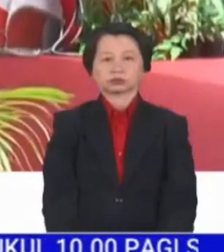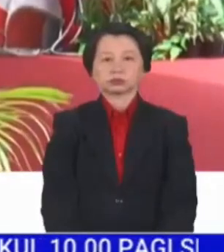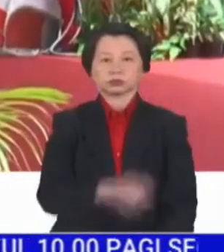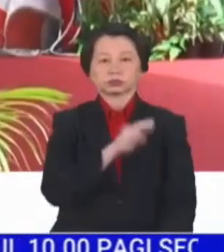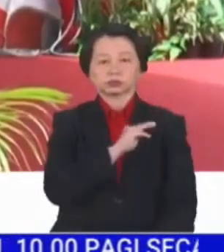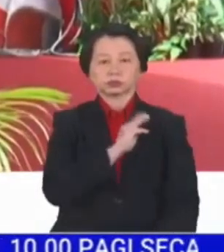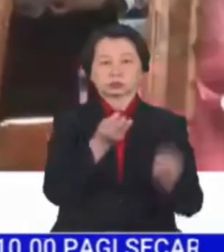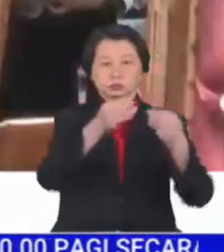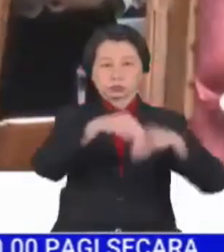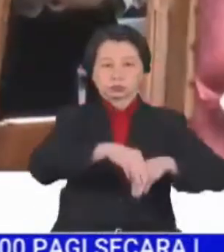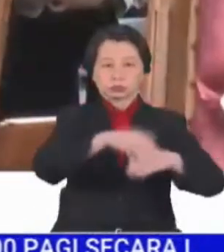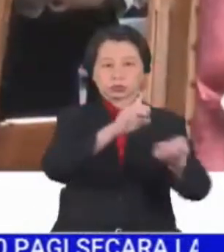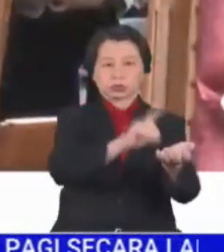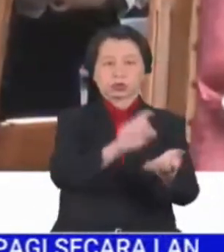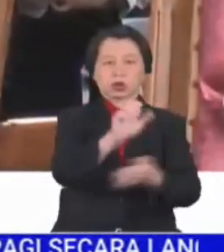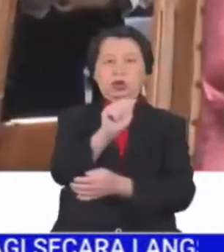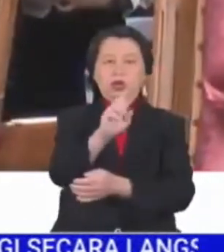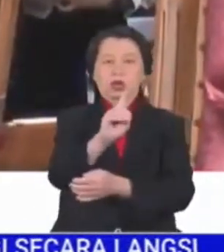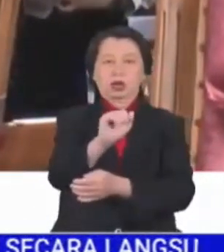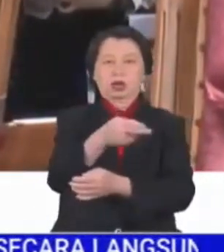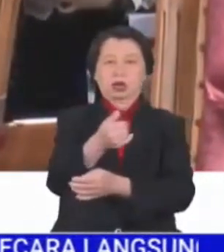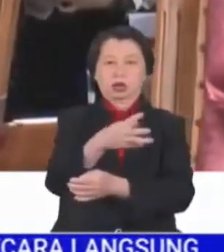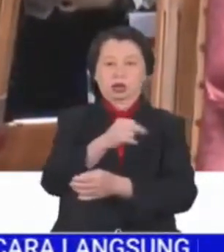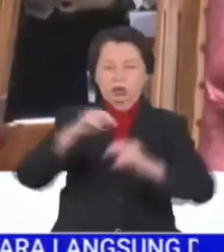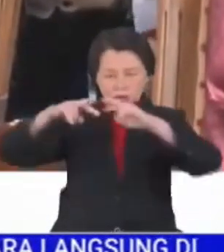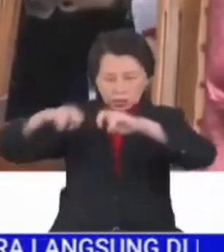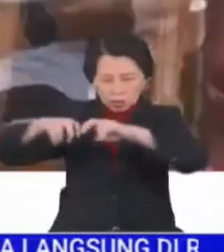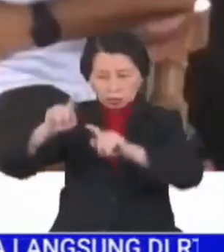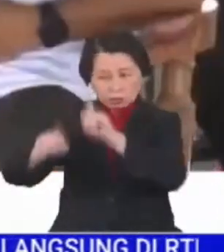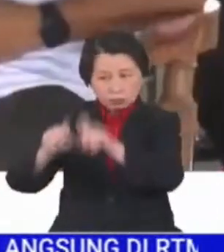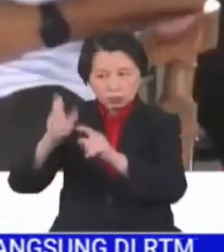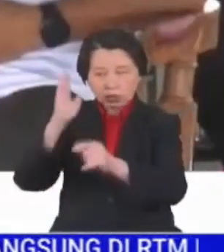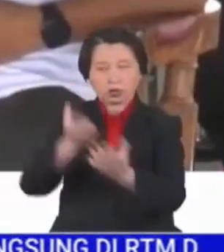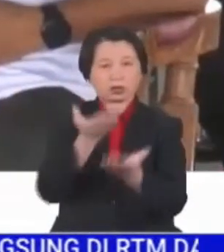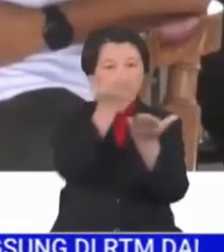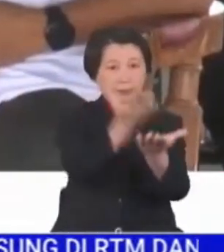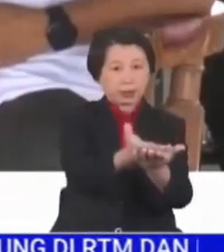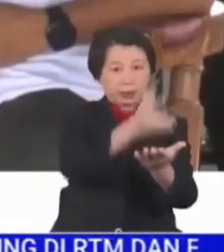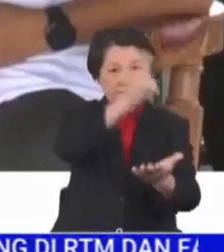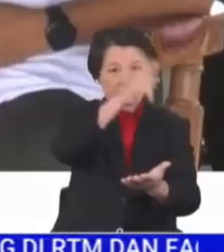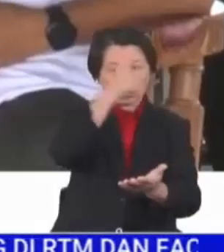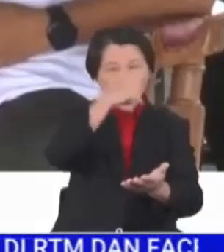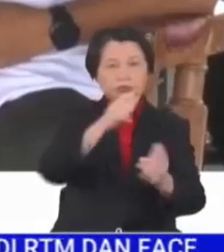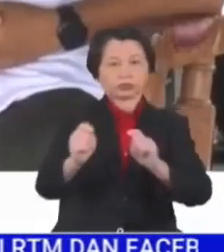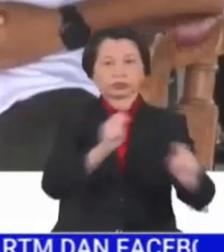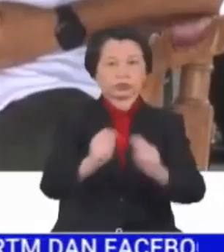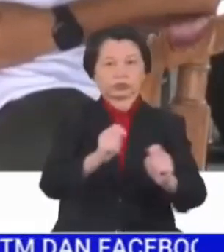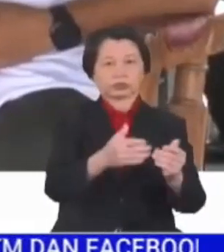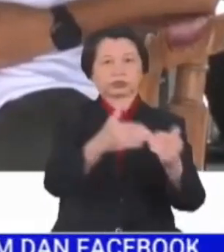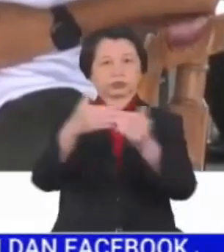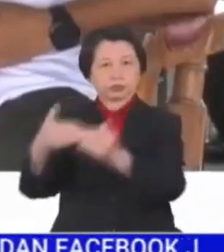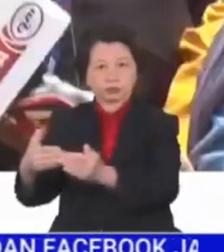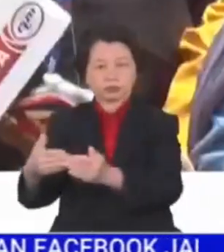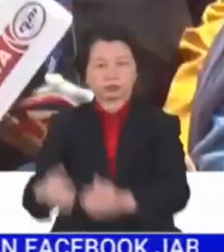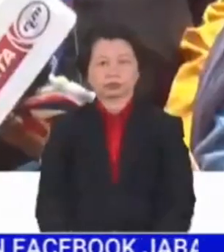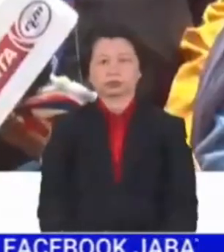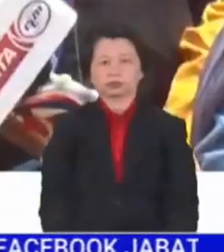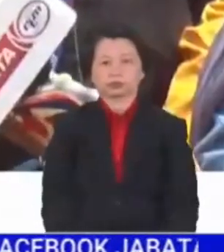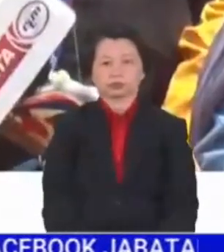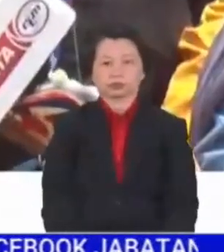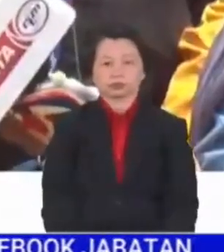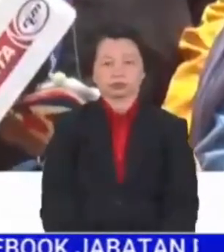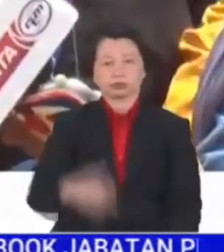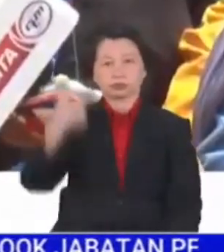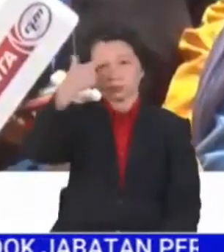Menteri MOSTI Dato' Sri Dr. Adam Baba berkata hasil kaji selidik akan dibentang kepada kerajaan untuk tindakan susulan.